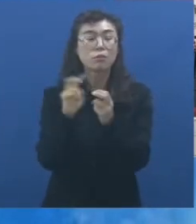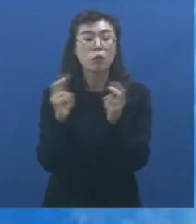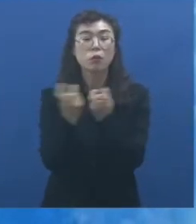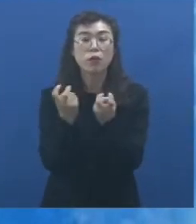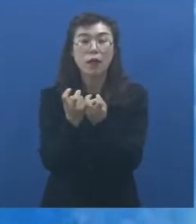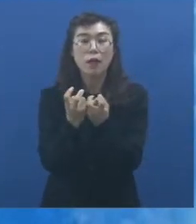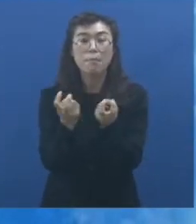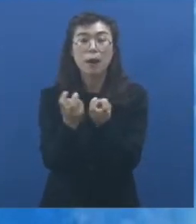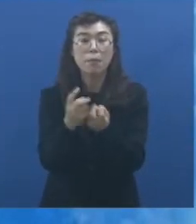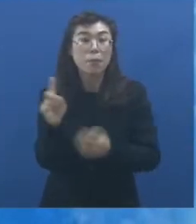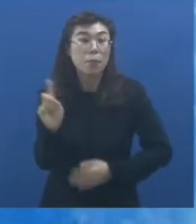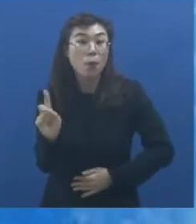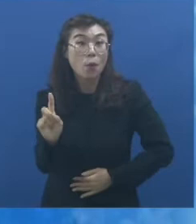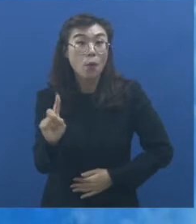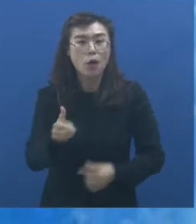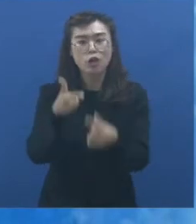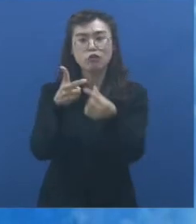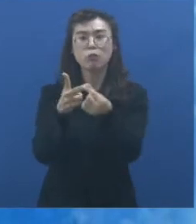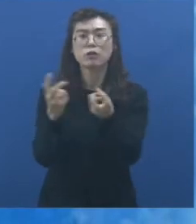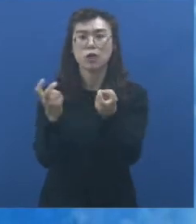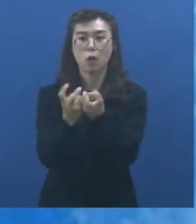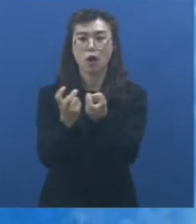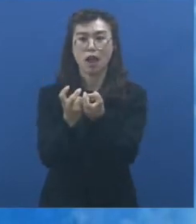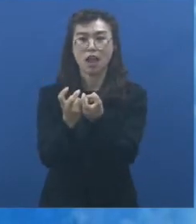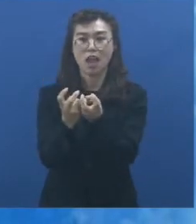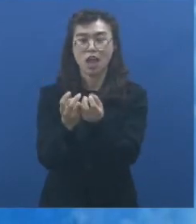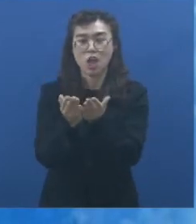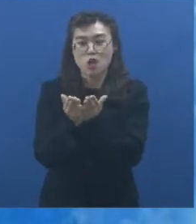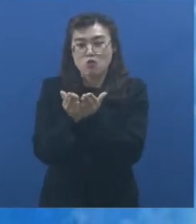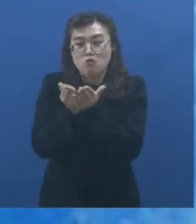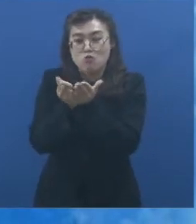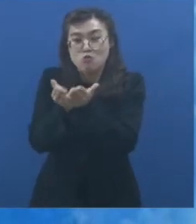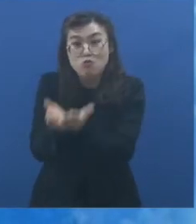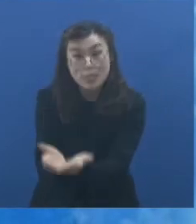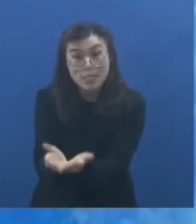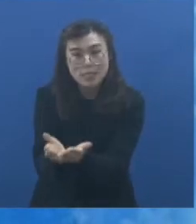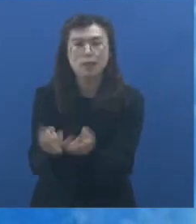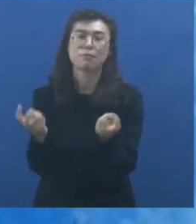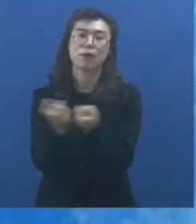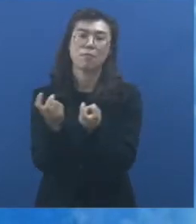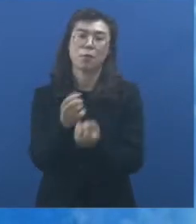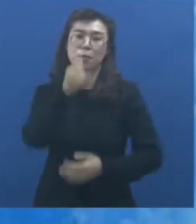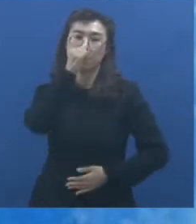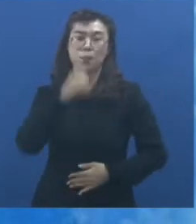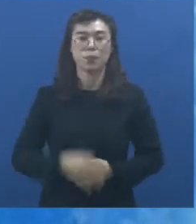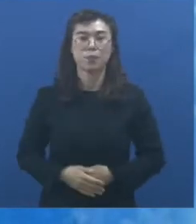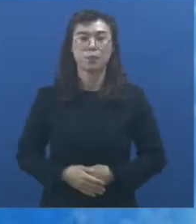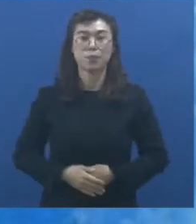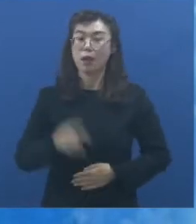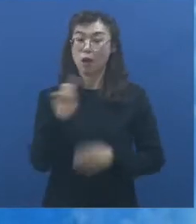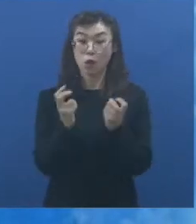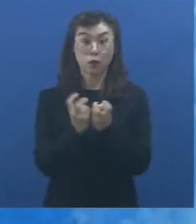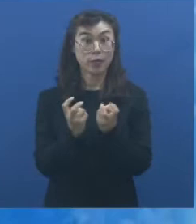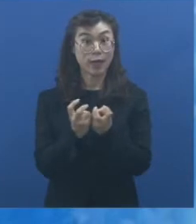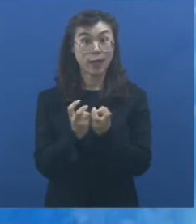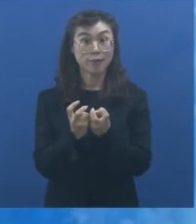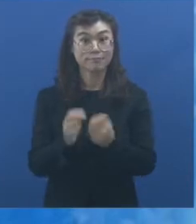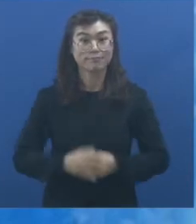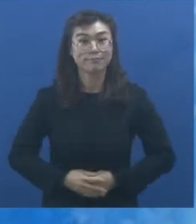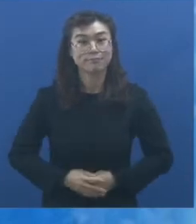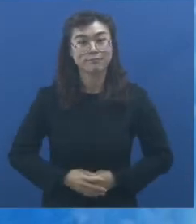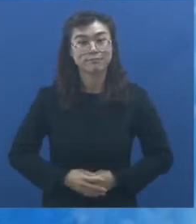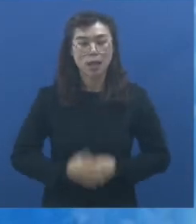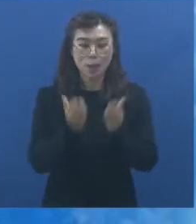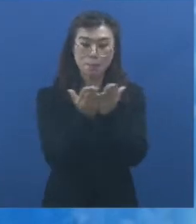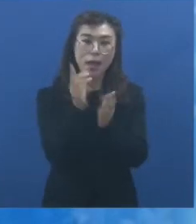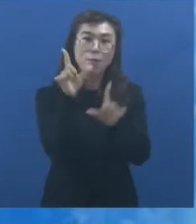짠 두번째 원리 누르기 한 판 누르기 한판이 있어요 어떻게 하느냐 하면 자 여러분은 배를 다시